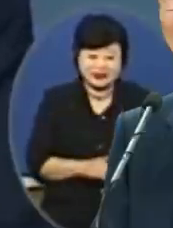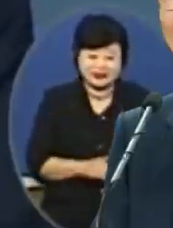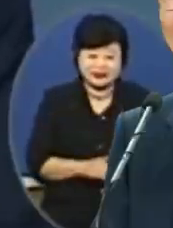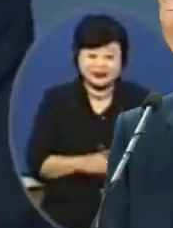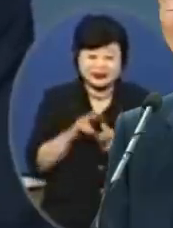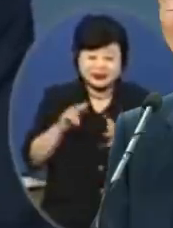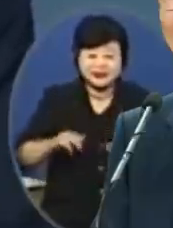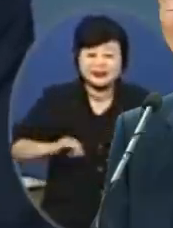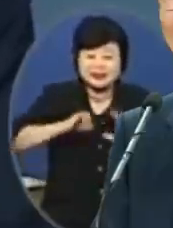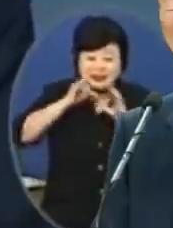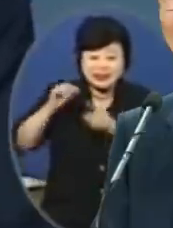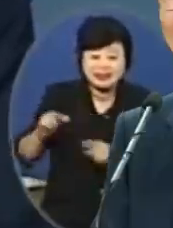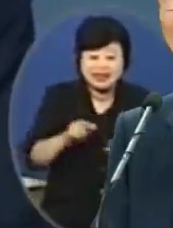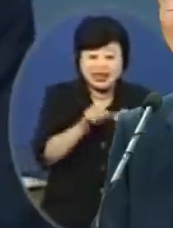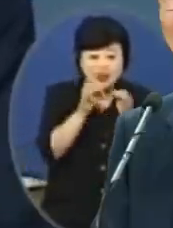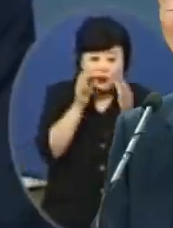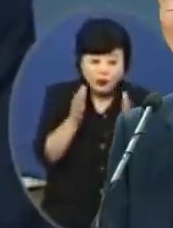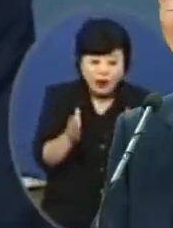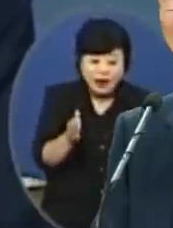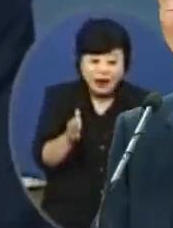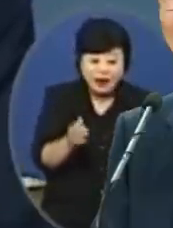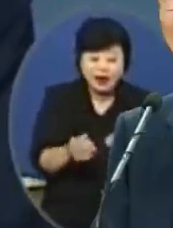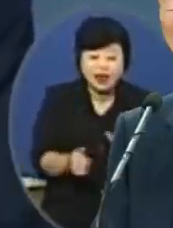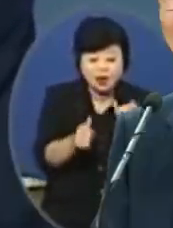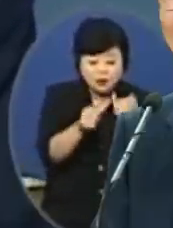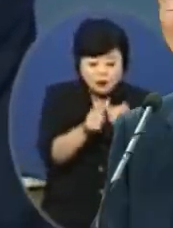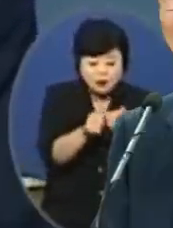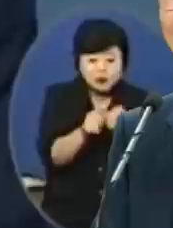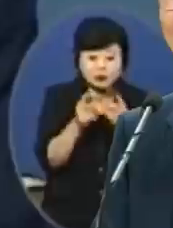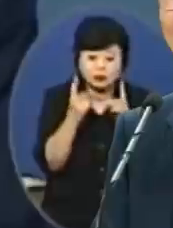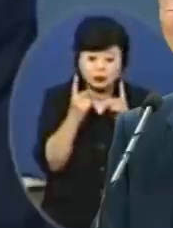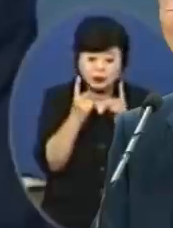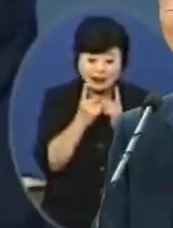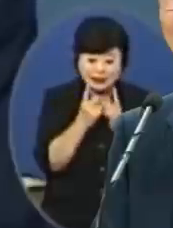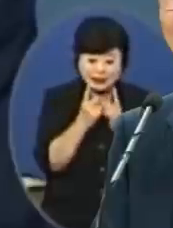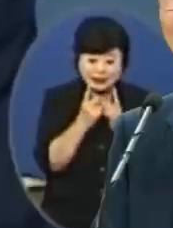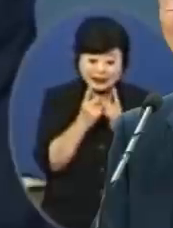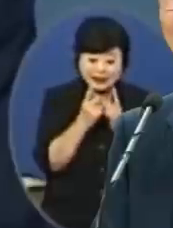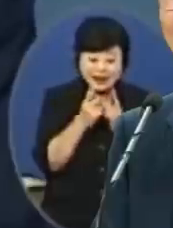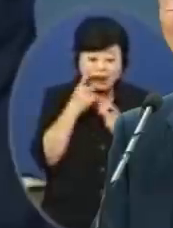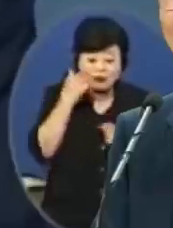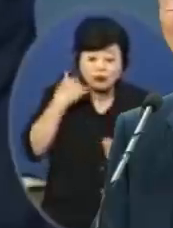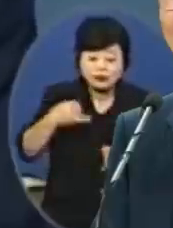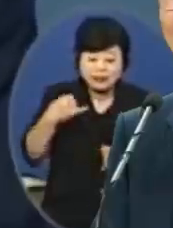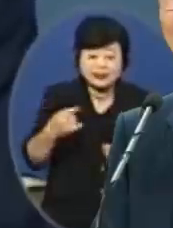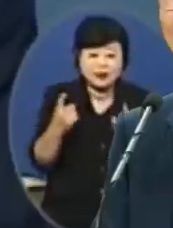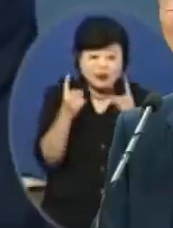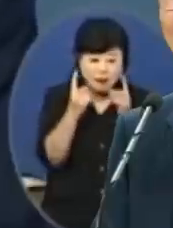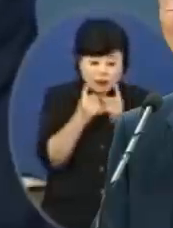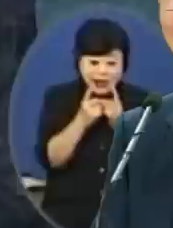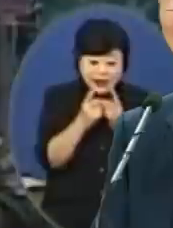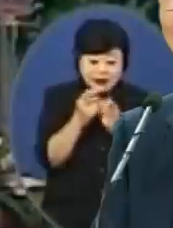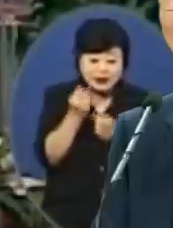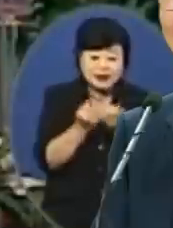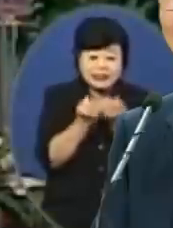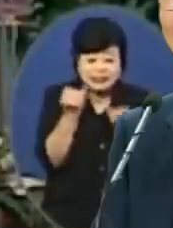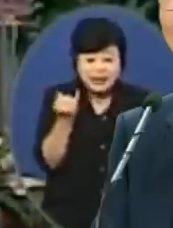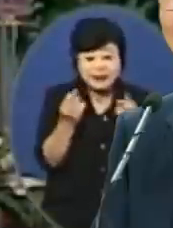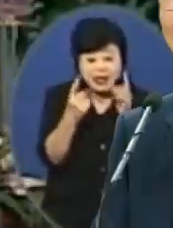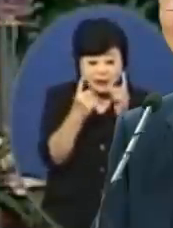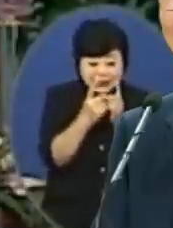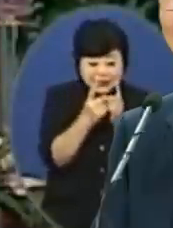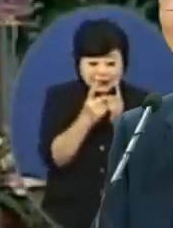이 세상에 우리가 사는 동안에 부부와의 만남, 부모 자식의 만남, 형제 자매의